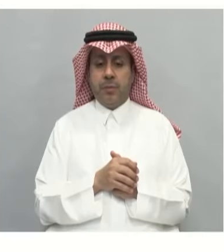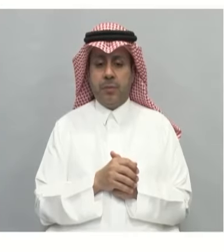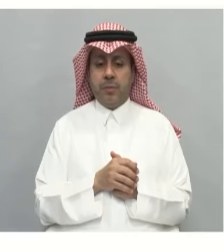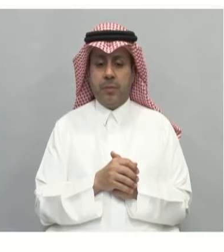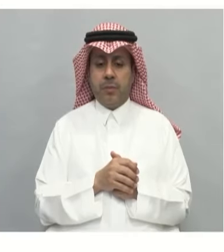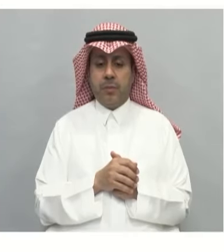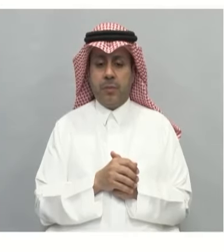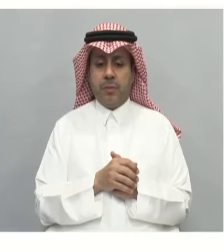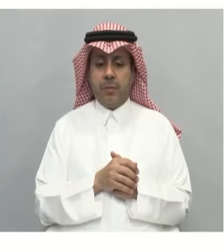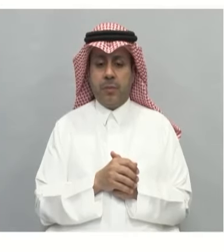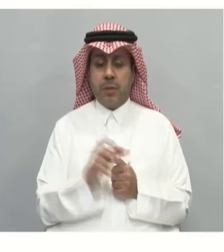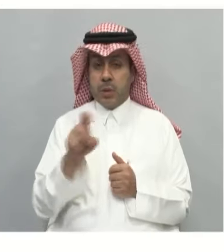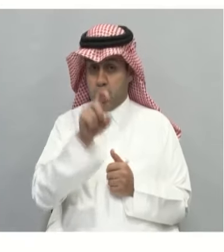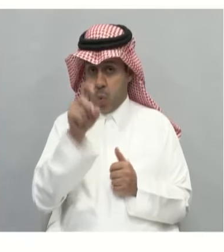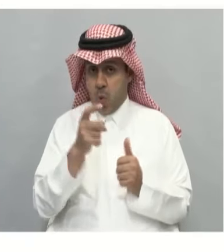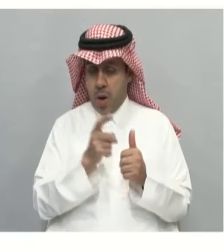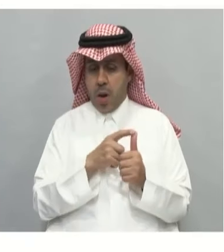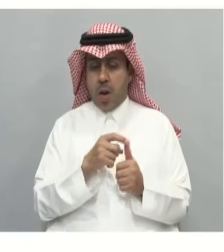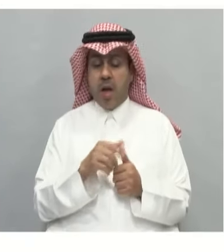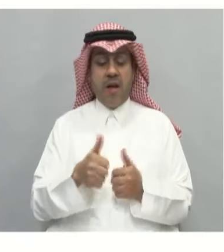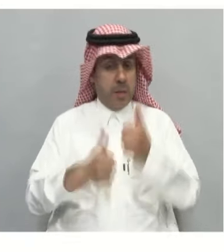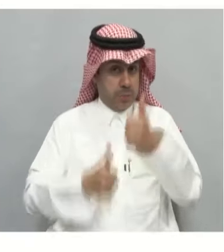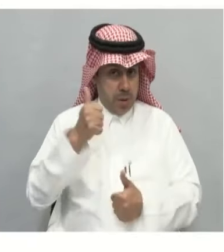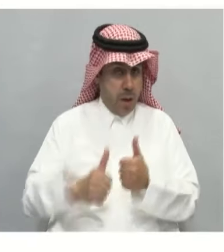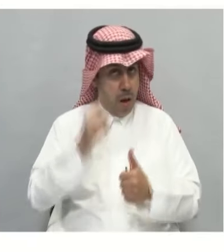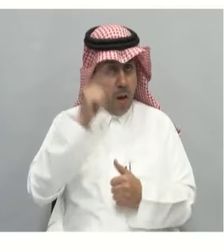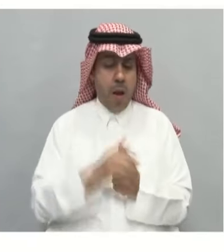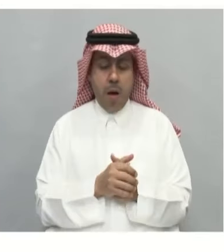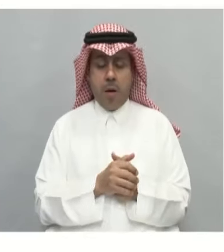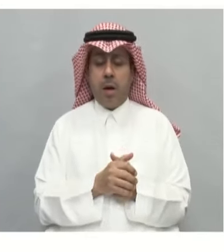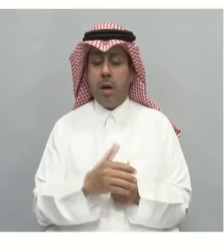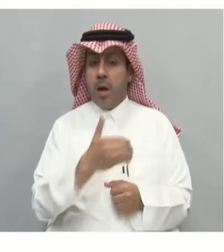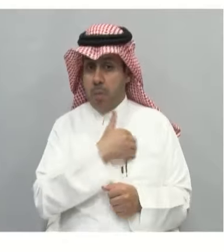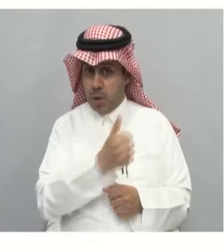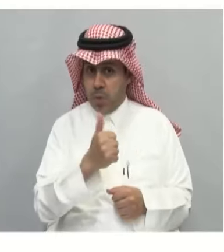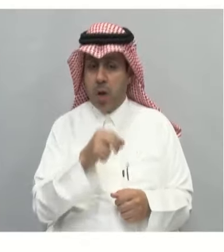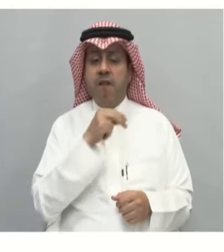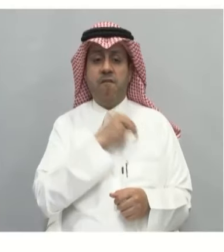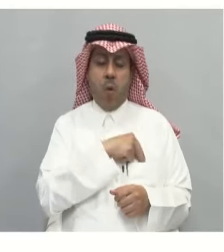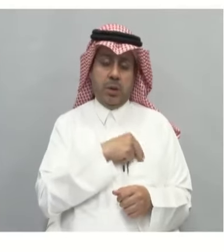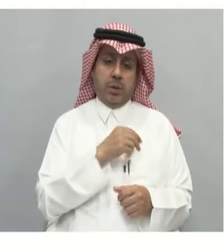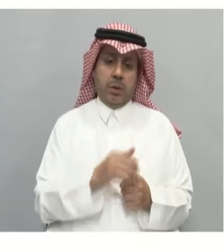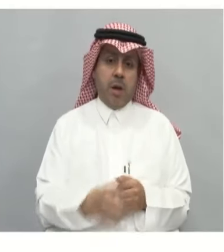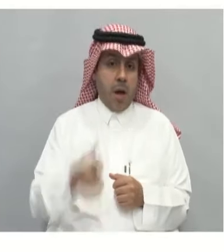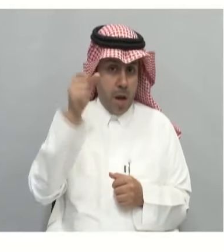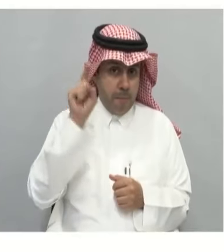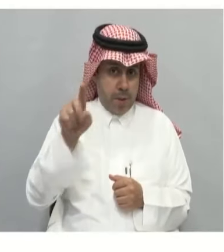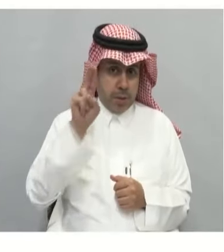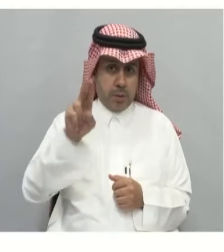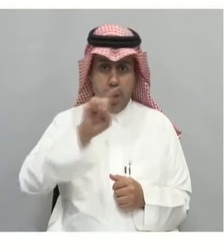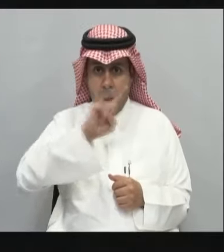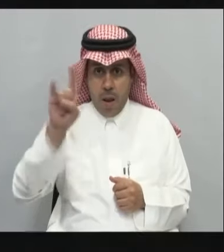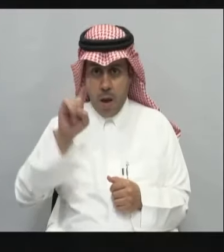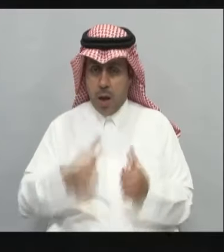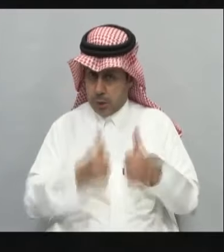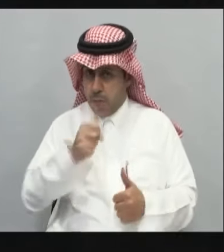اليوم لابتناء الله جل وعلا لعباده المؤمنين فوائد منها ذكرنا ابنائي الطلاب بناتي